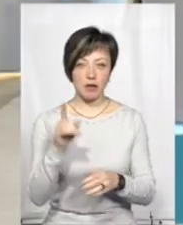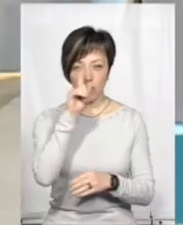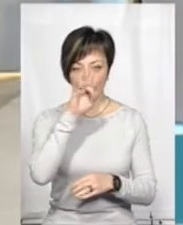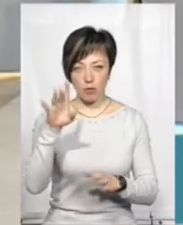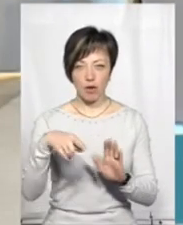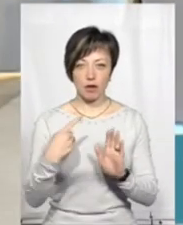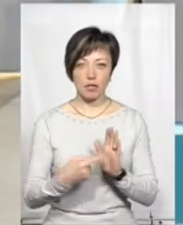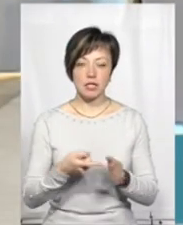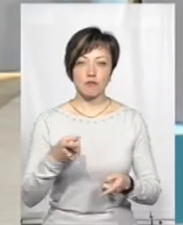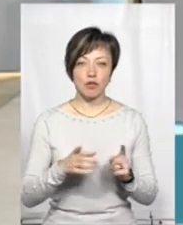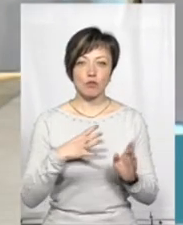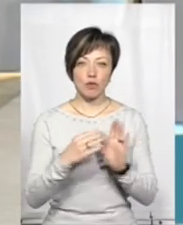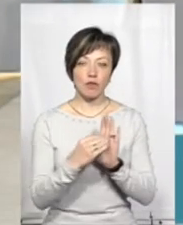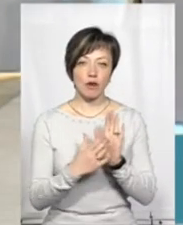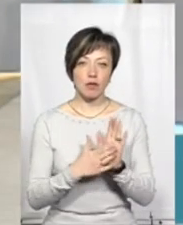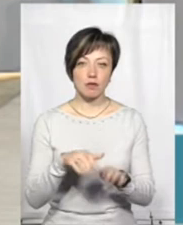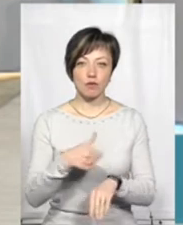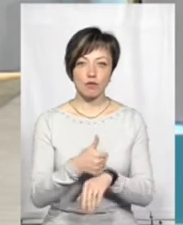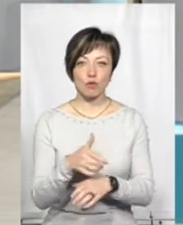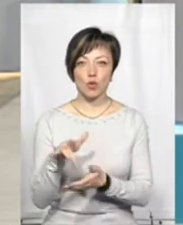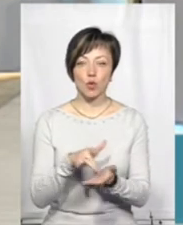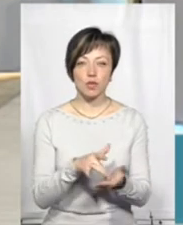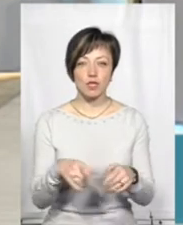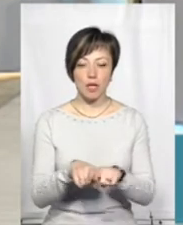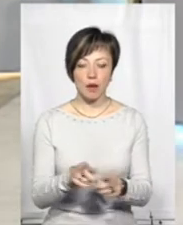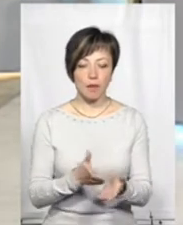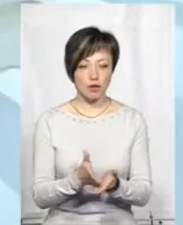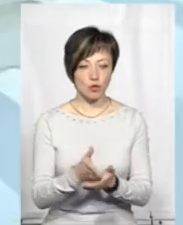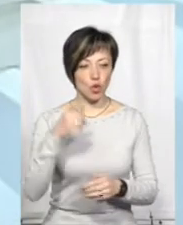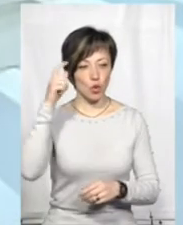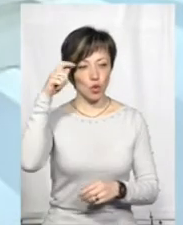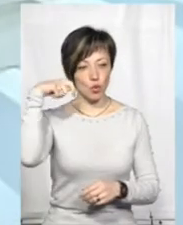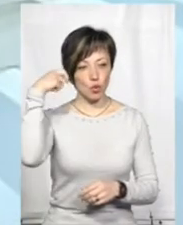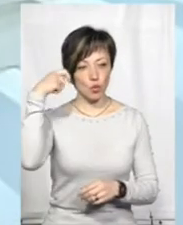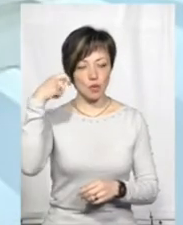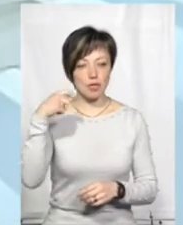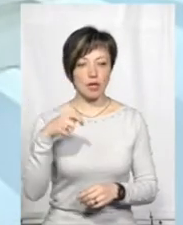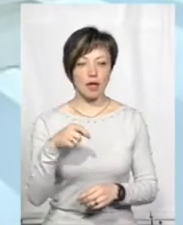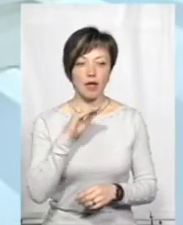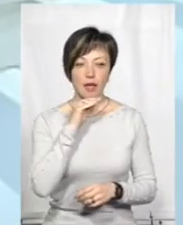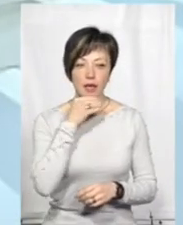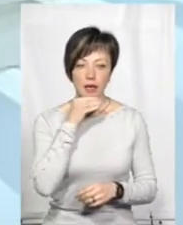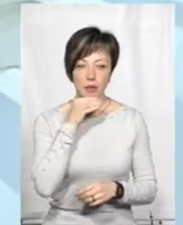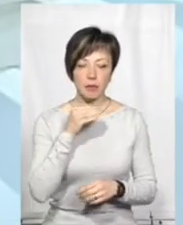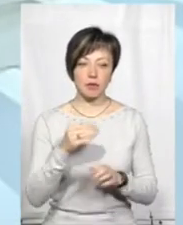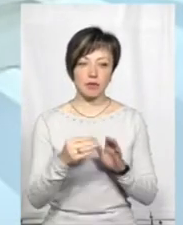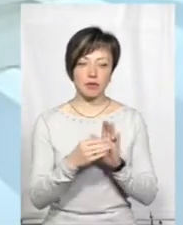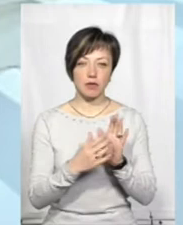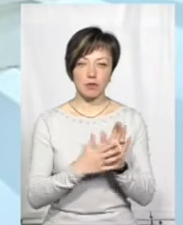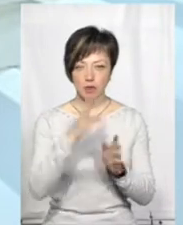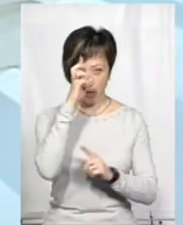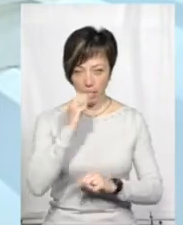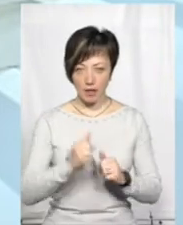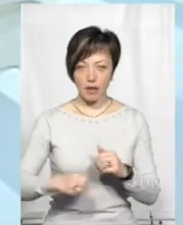найпопулярніші? Ну, звичайно, там були вказані в основному туристичні такі маршрути. Це Турція, Єгипет, вказались. Потім, звичайно, були